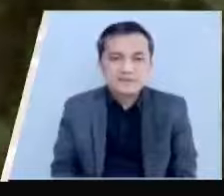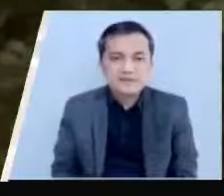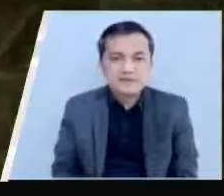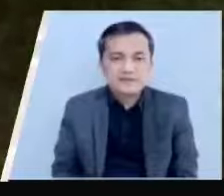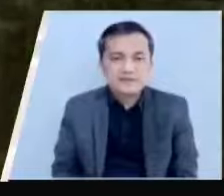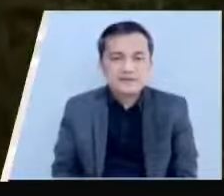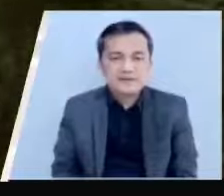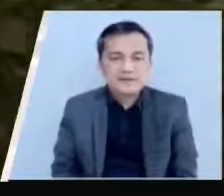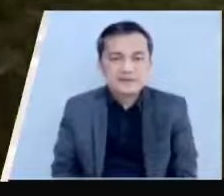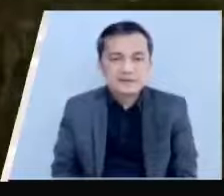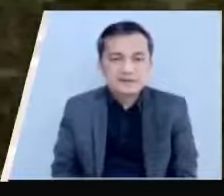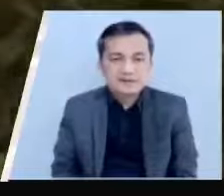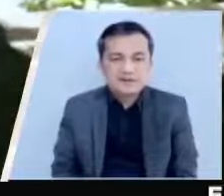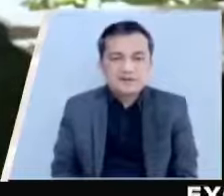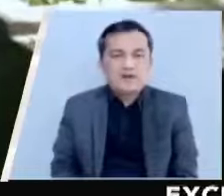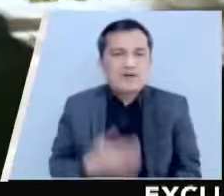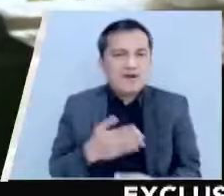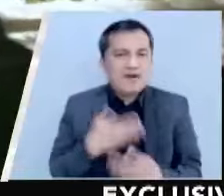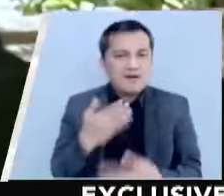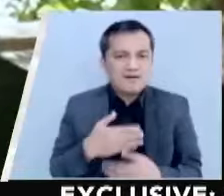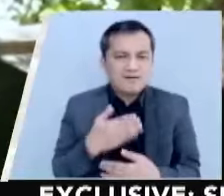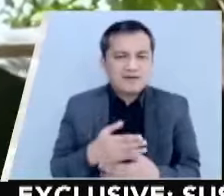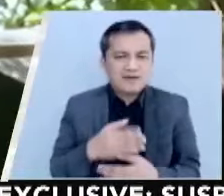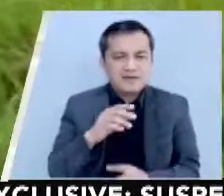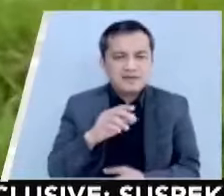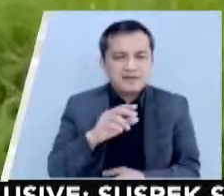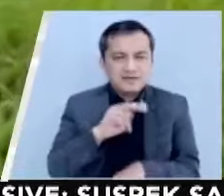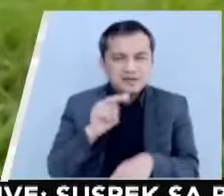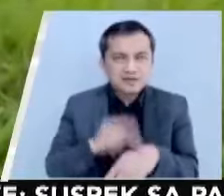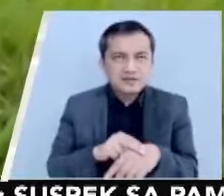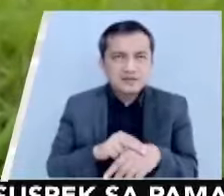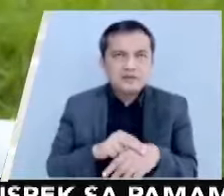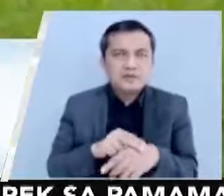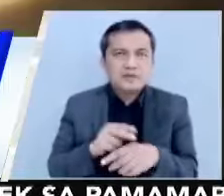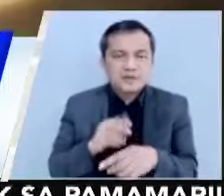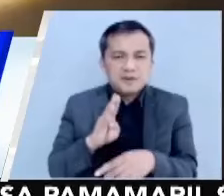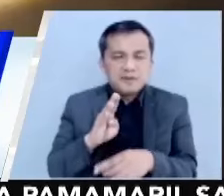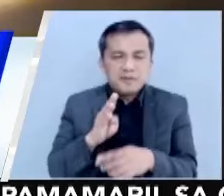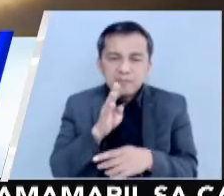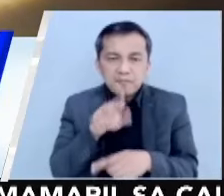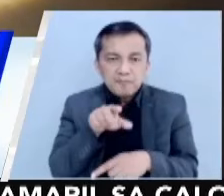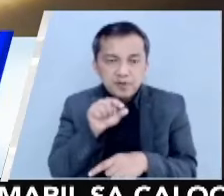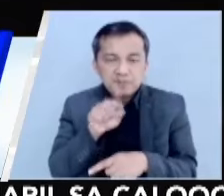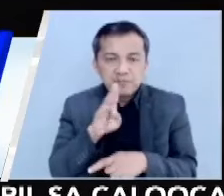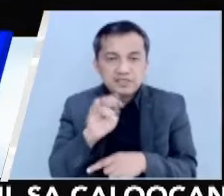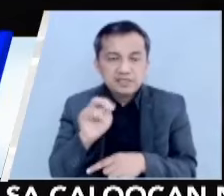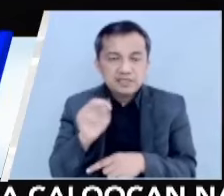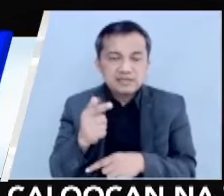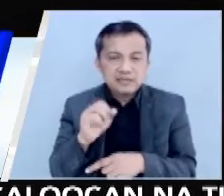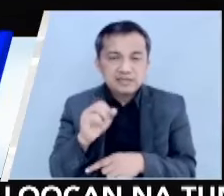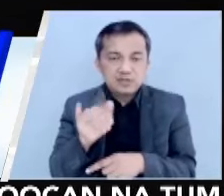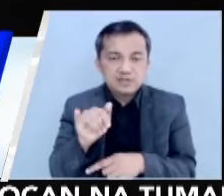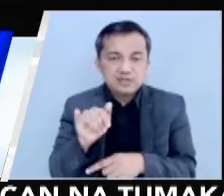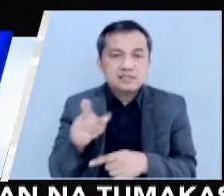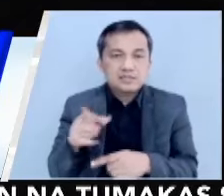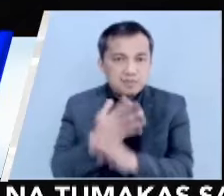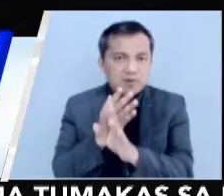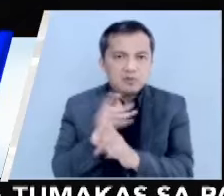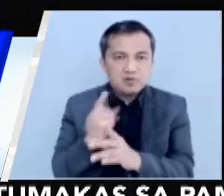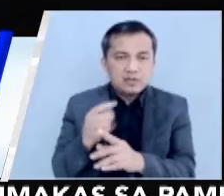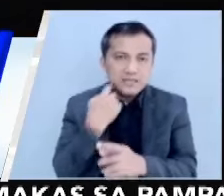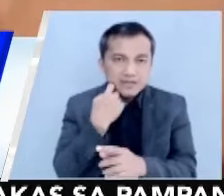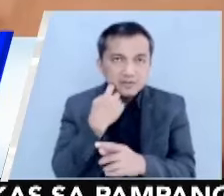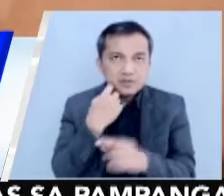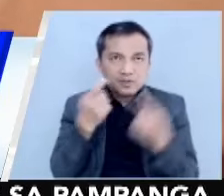Abot langit ang tuwa ng NBBS o National Bird Breeding Sanctuary sa Toril, Davao City. Kamakailan lang kasi, matagumpay na napisa o nag-hatch